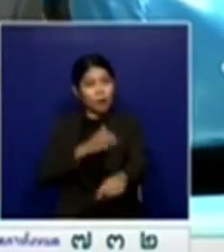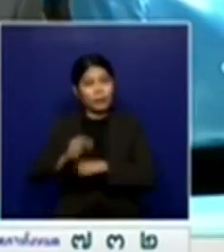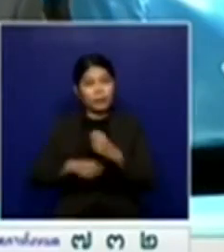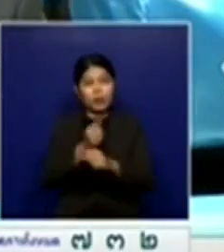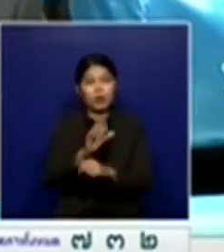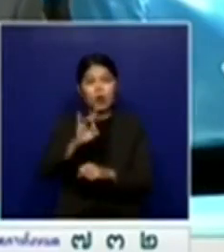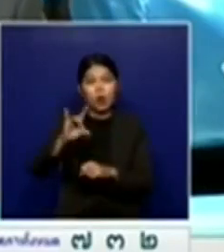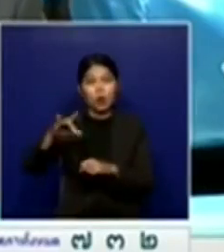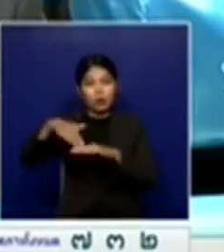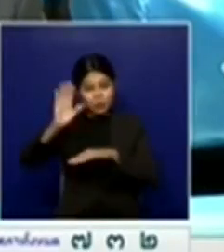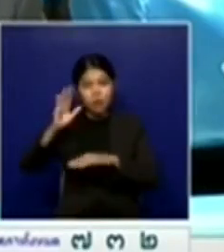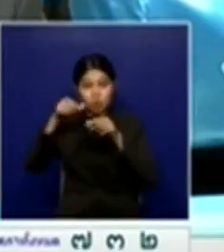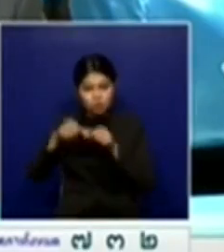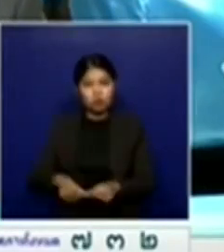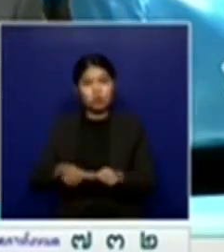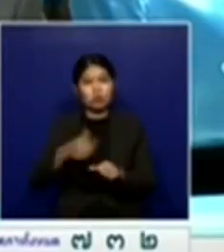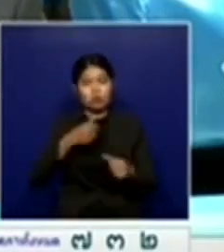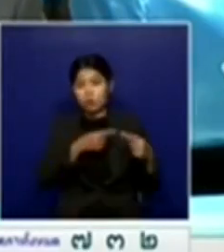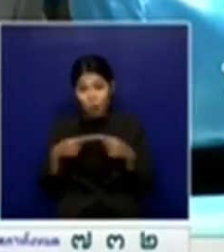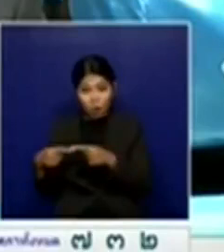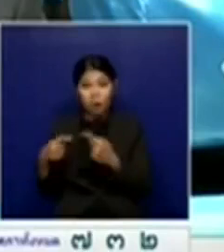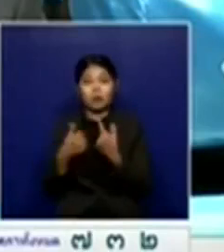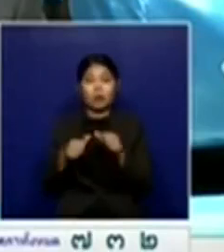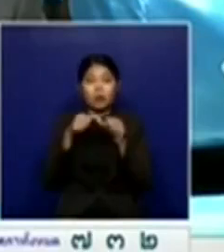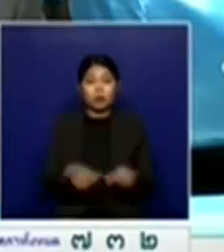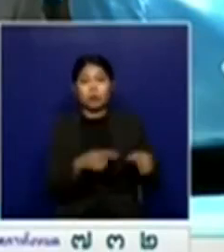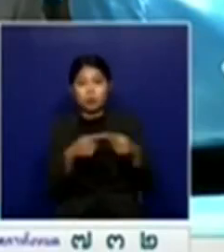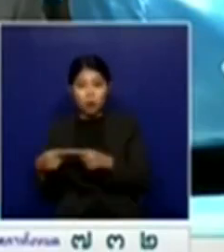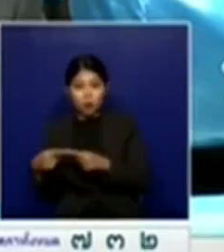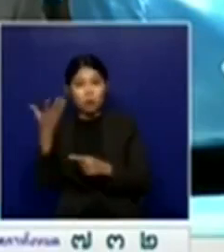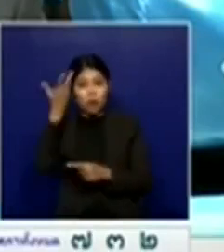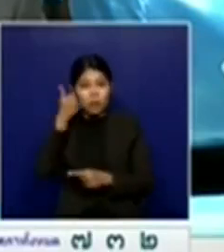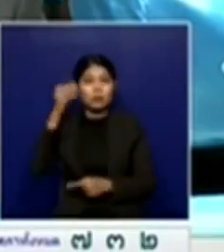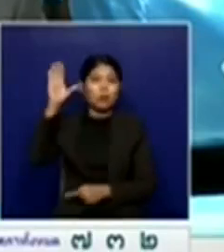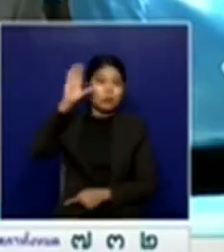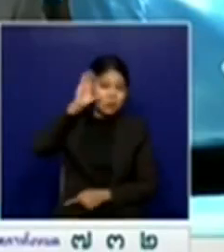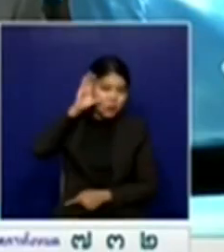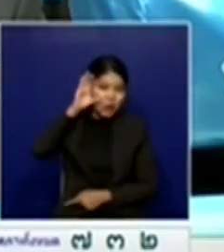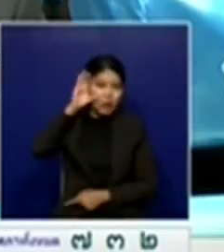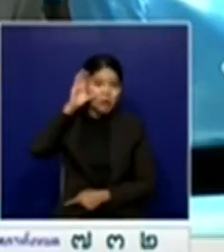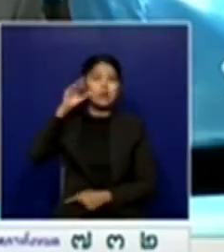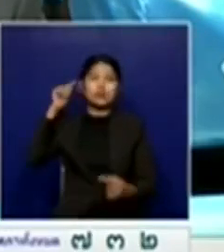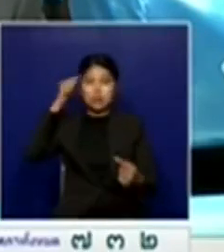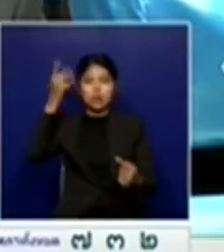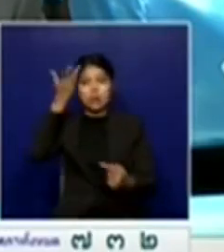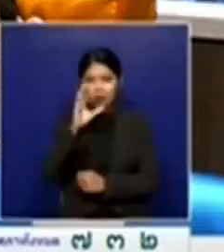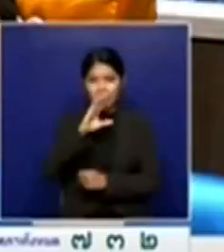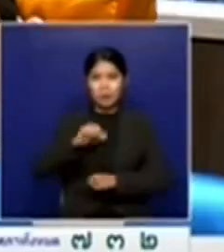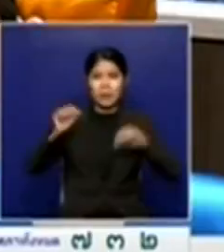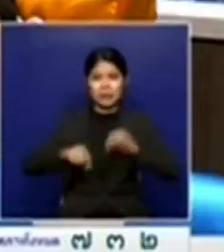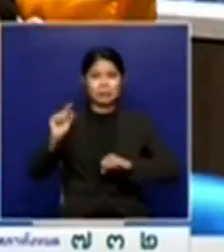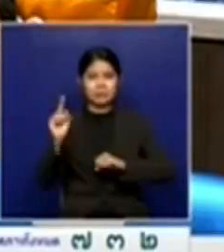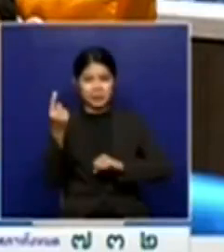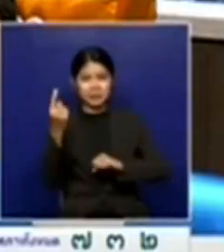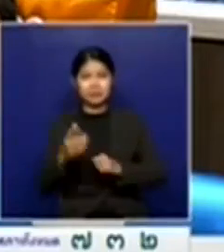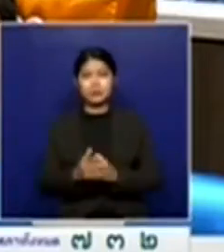ยจะต้องคงอยู่ต่อไปแต่จะต้องคงอยู่ด้วยความคิดความเชื่อที่ตรงกันของคนทั้งประเทศด้วย